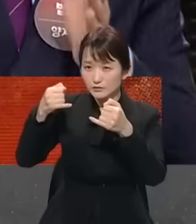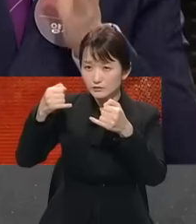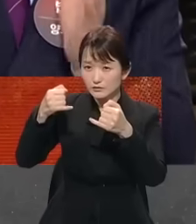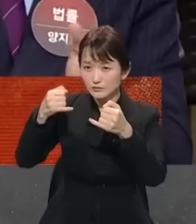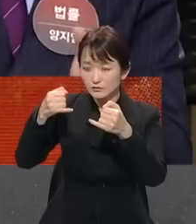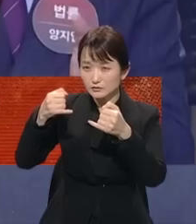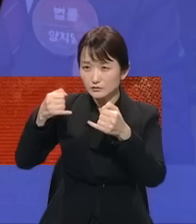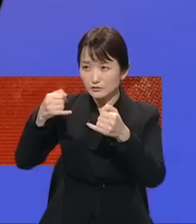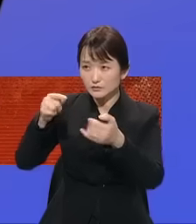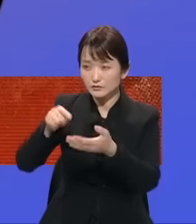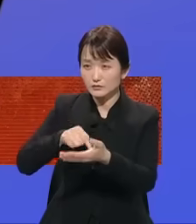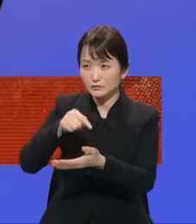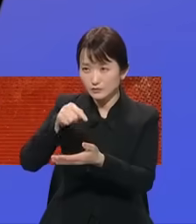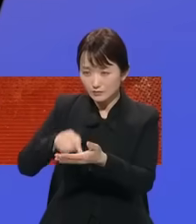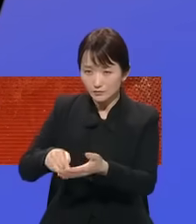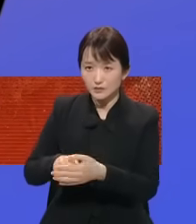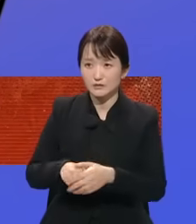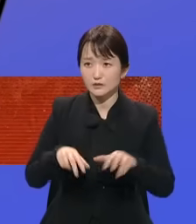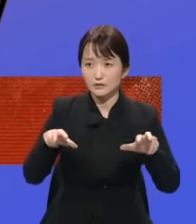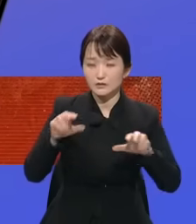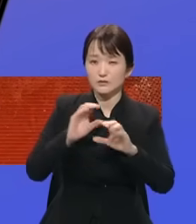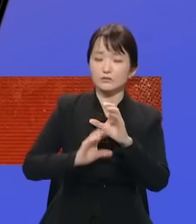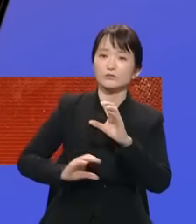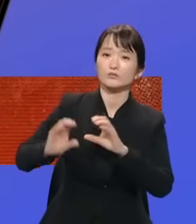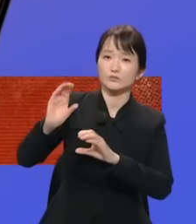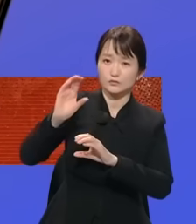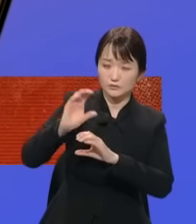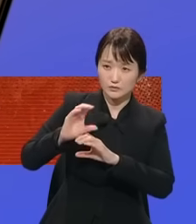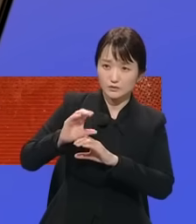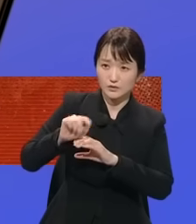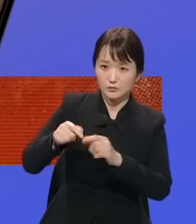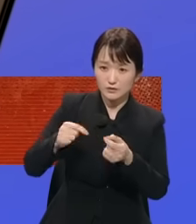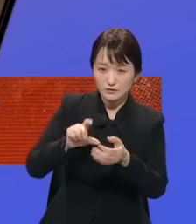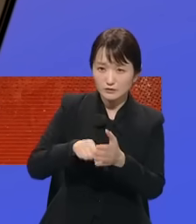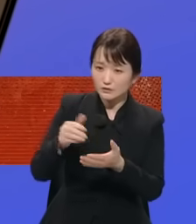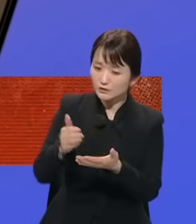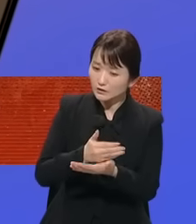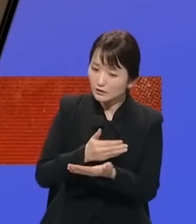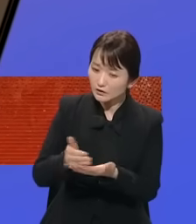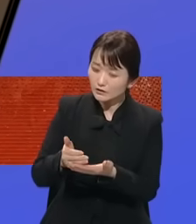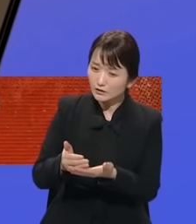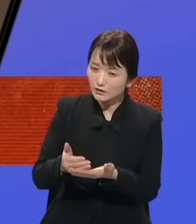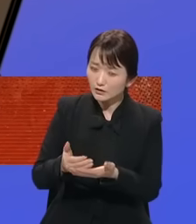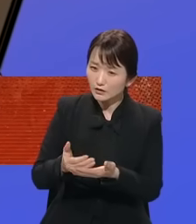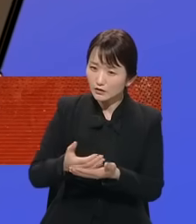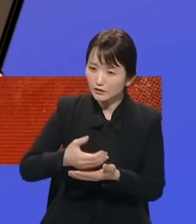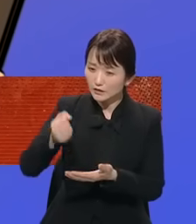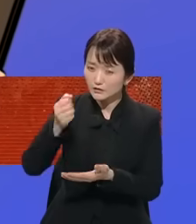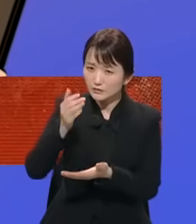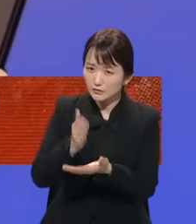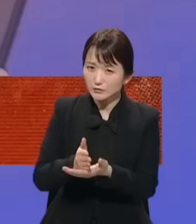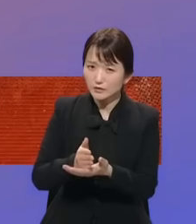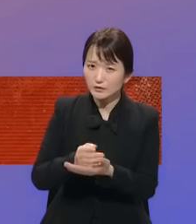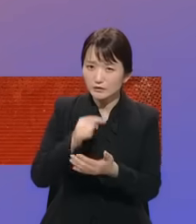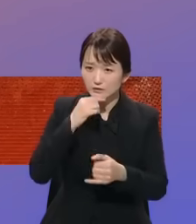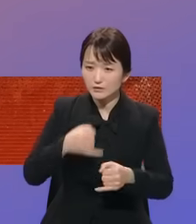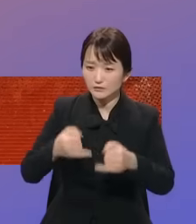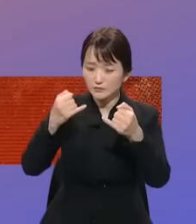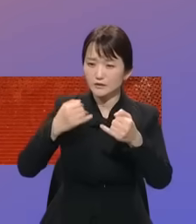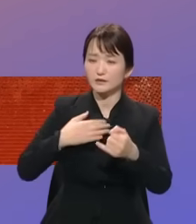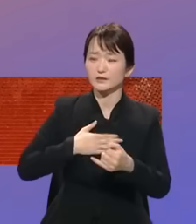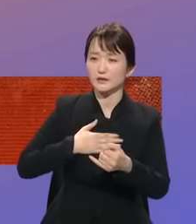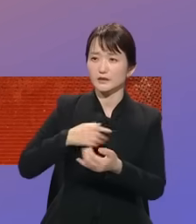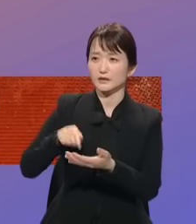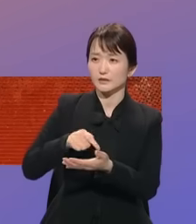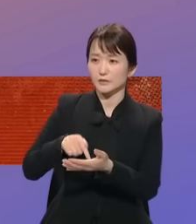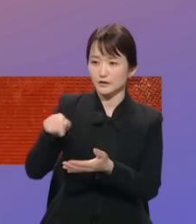그래서 플러스만 남은 거거든요. 그러면 그랬을 때 나눠 갖는 게 과연 나눠 가져야 될 거냐 아니면 이 빚은 내가 가졌기 때문에